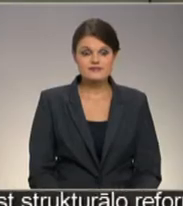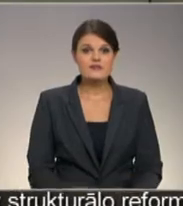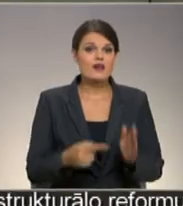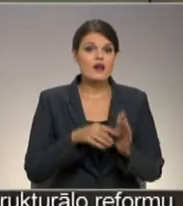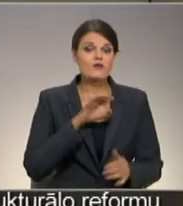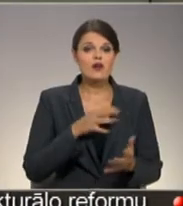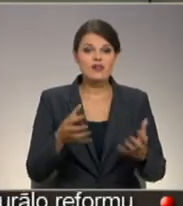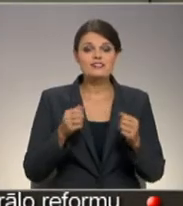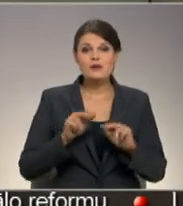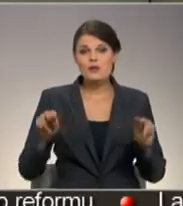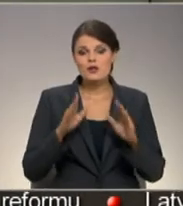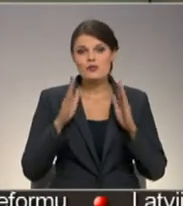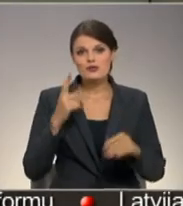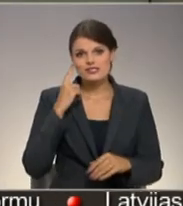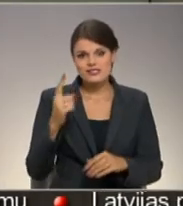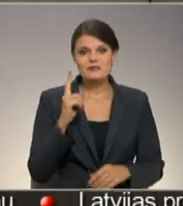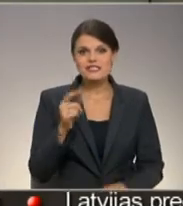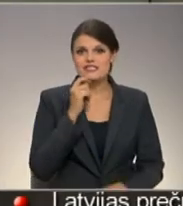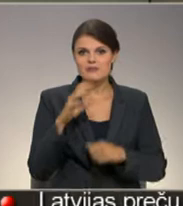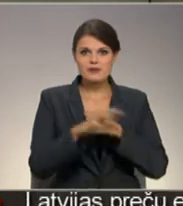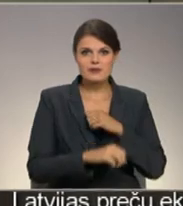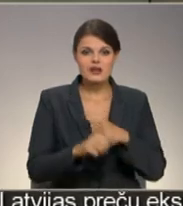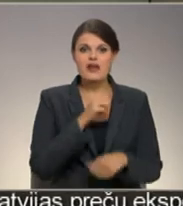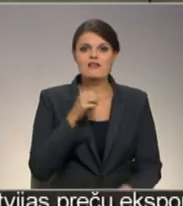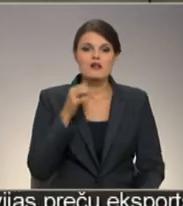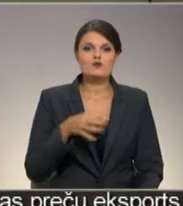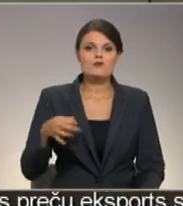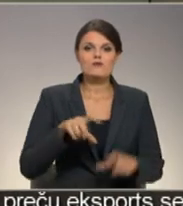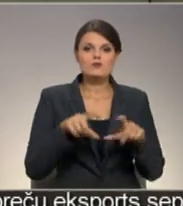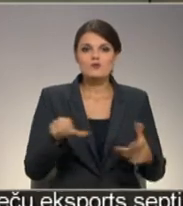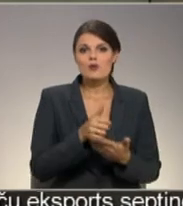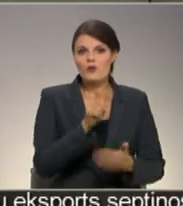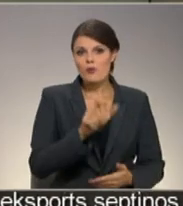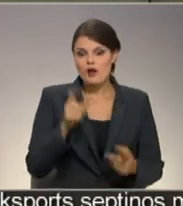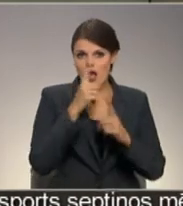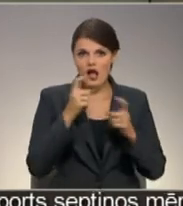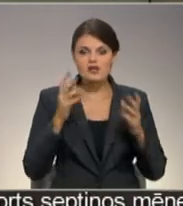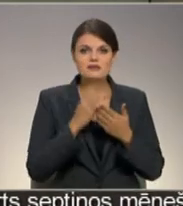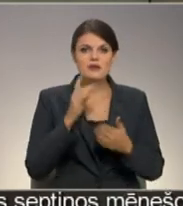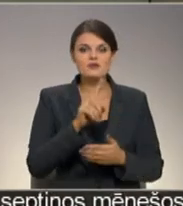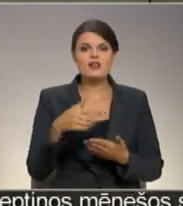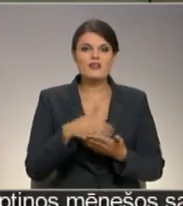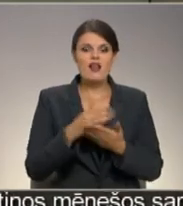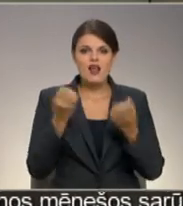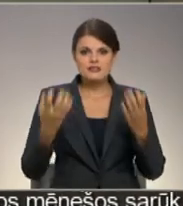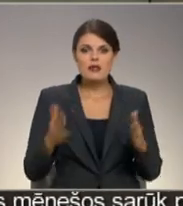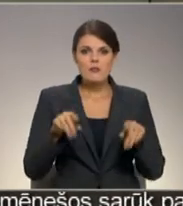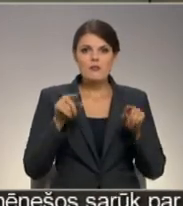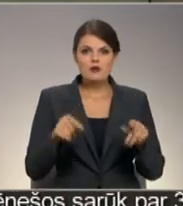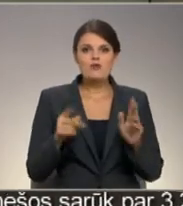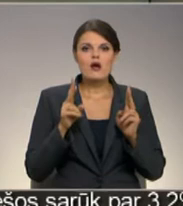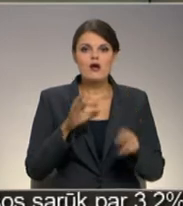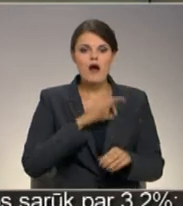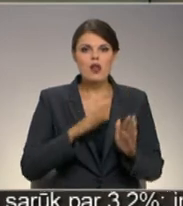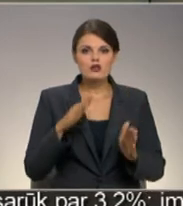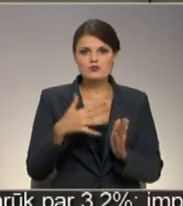Tas, kādu algu saņems pedagogi, būs zināms vien septembra beigās. Talsu novada skolu pārstāvi atzīst, ka beidzot ir daļēji skaidrība par to, kā